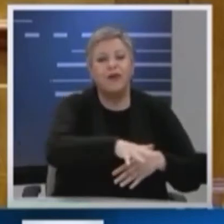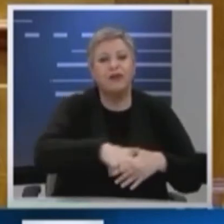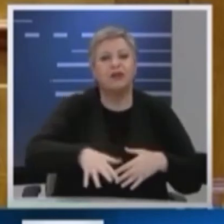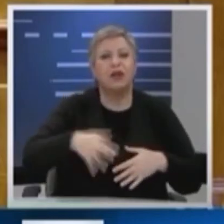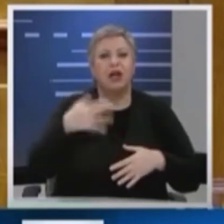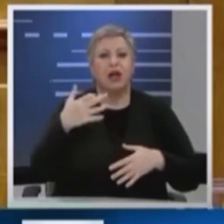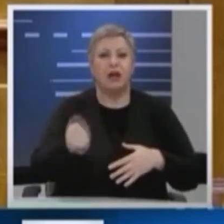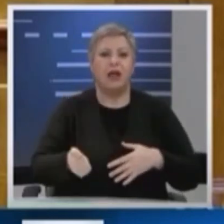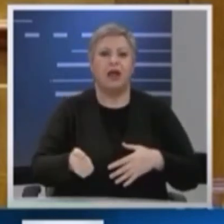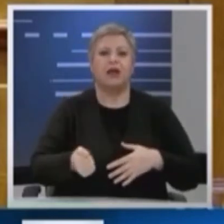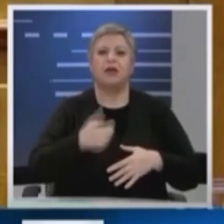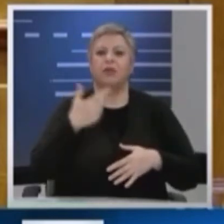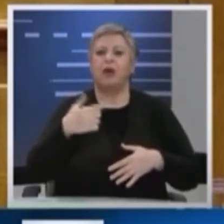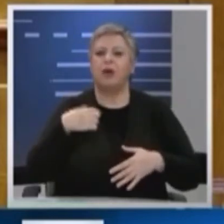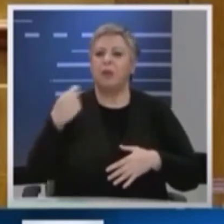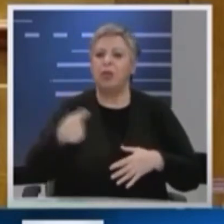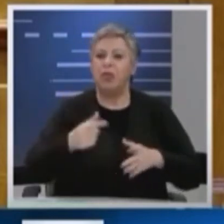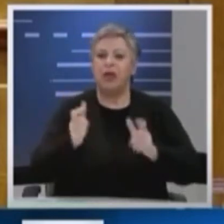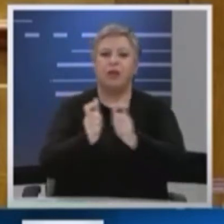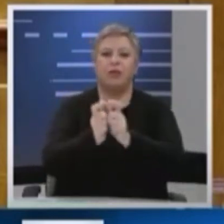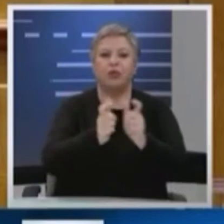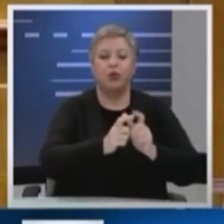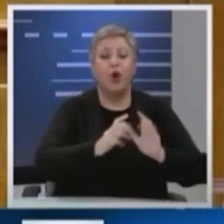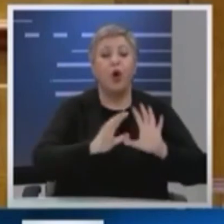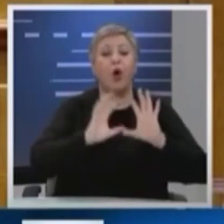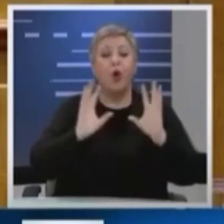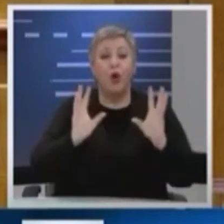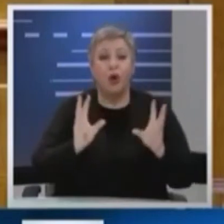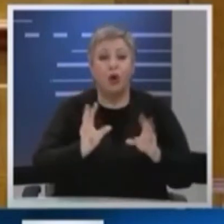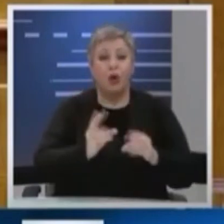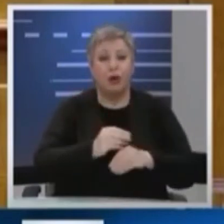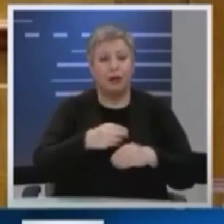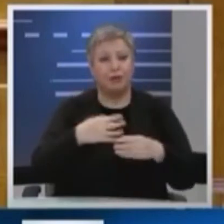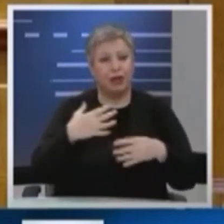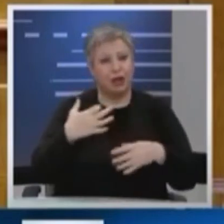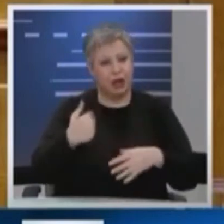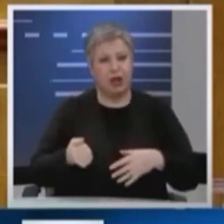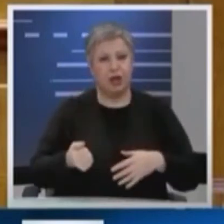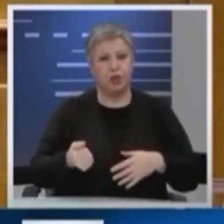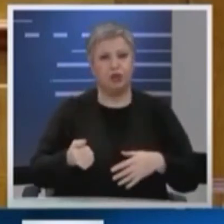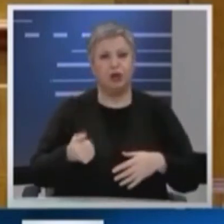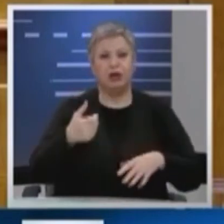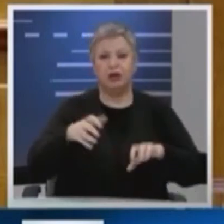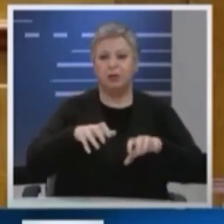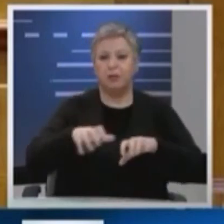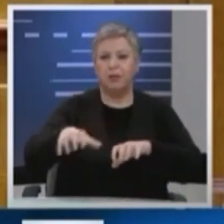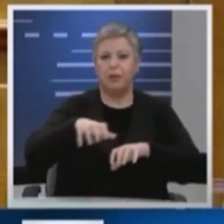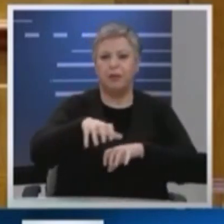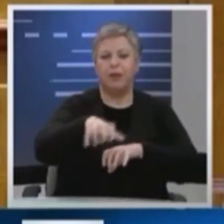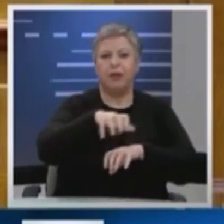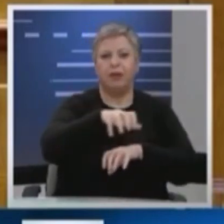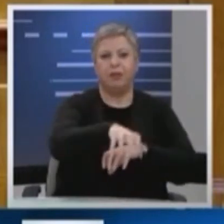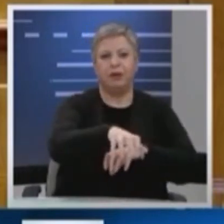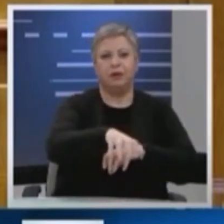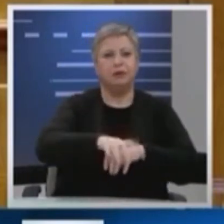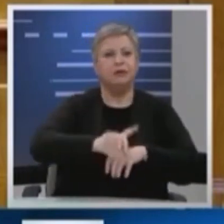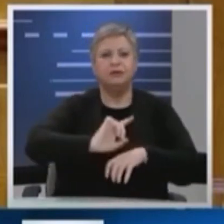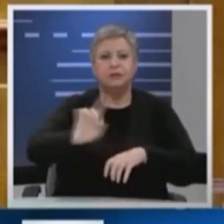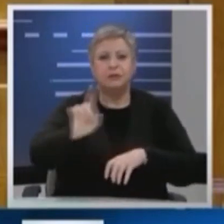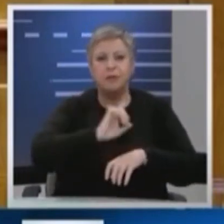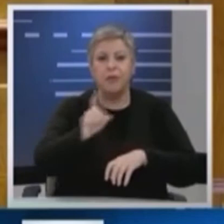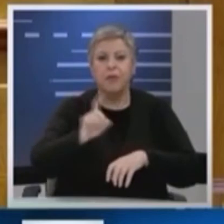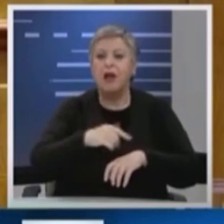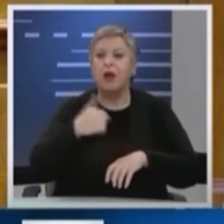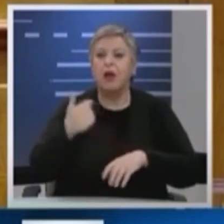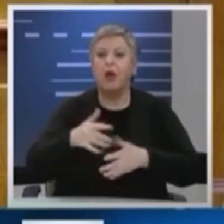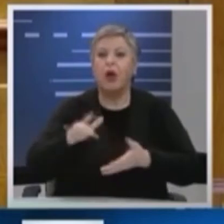γενναία αποκέντρωση της διακυβέρνησης που αποδιαρθρώνει τη σύμφυση εξουσιών και συμφερόντων που έχει εγκατασταθεί